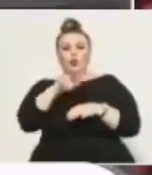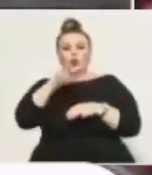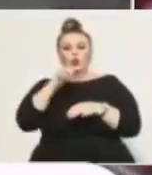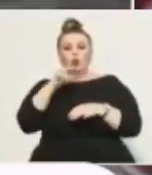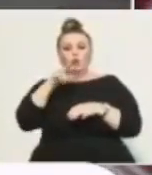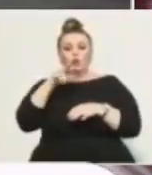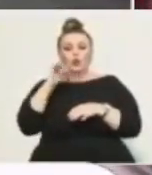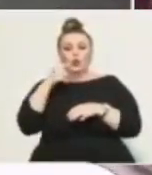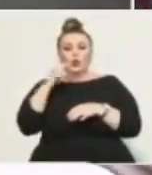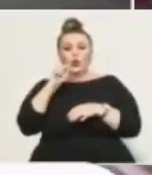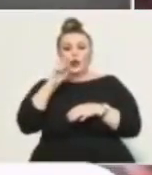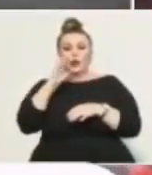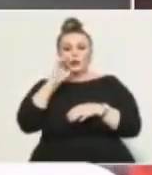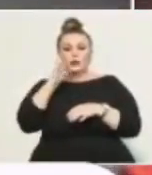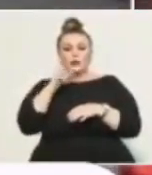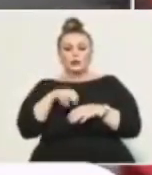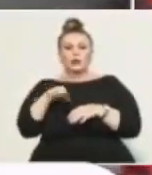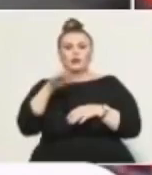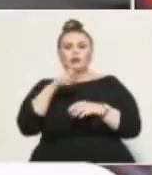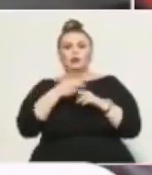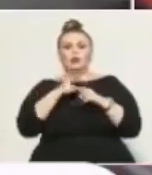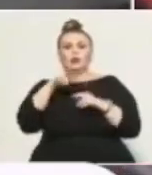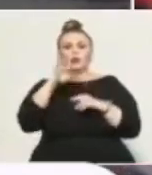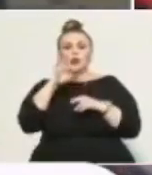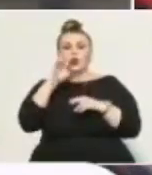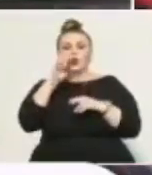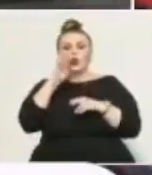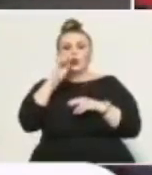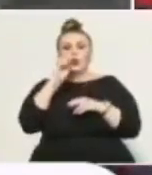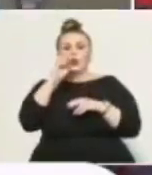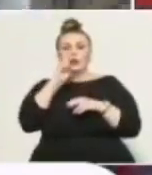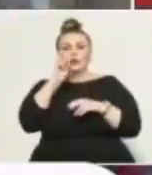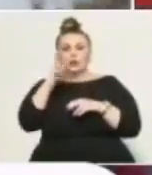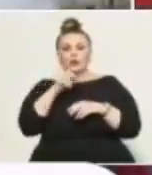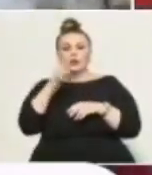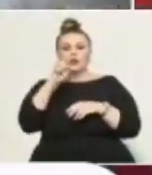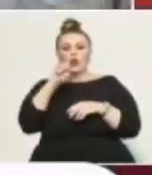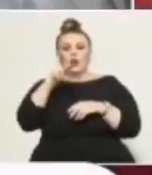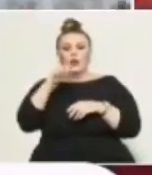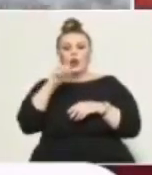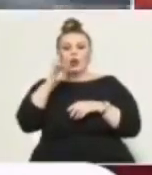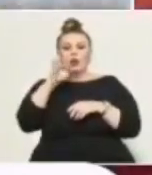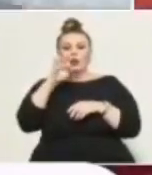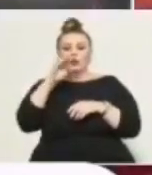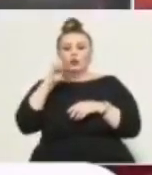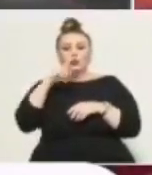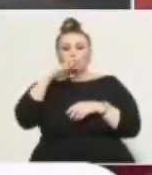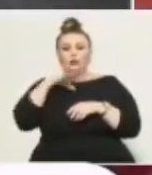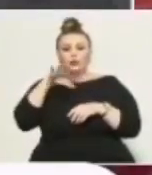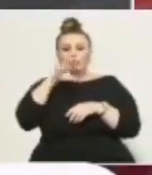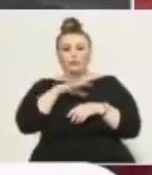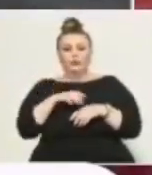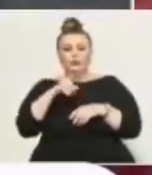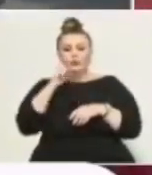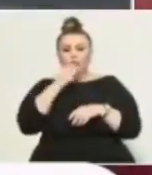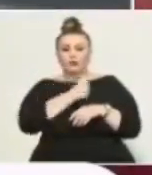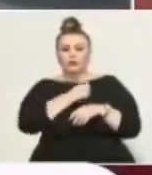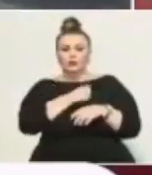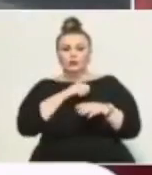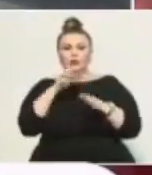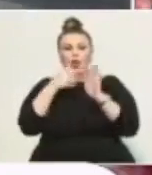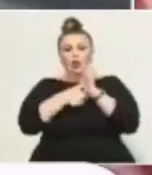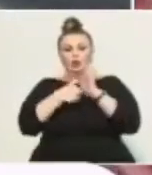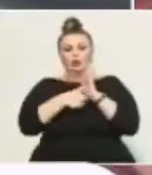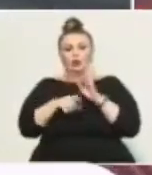Donetsk və Zaporoj istiqamətlərində həmlələrin qarşısı alınıb və Rusiya ordusunun 690